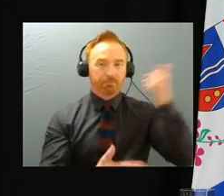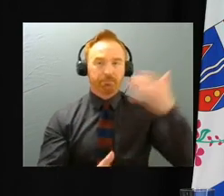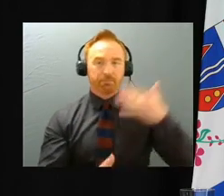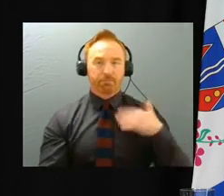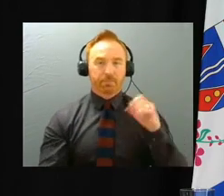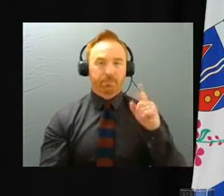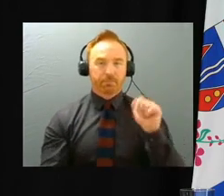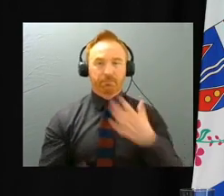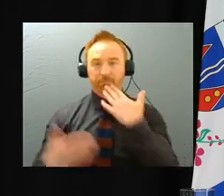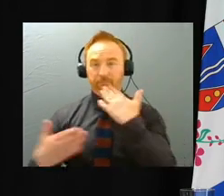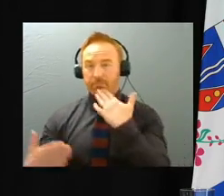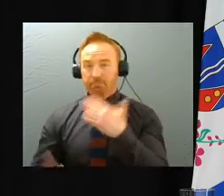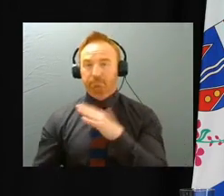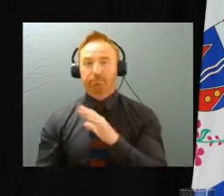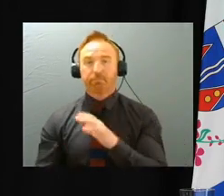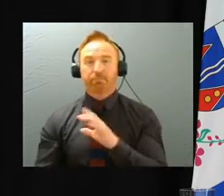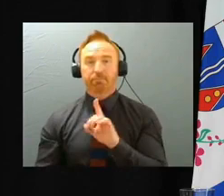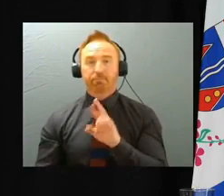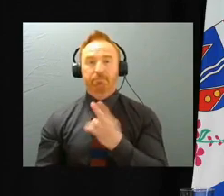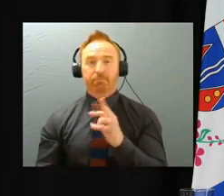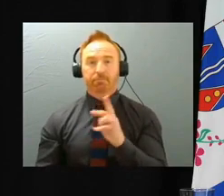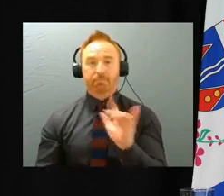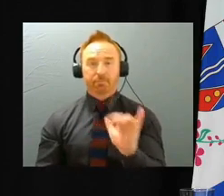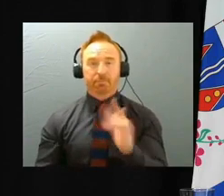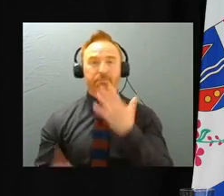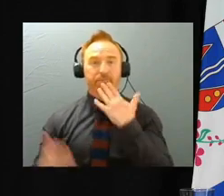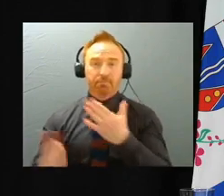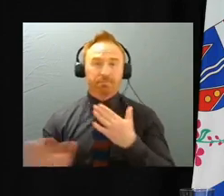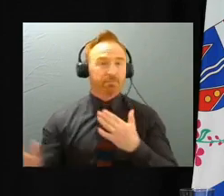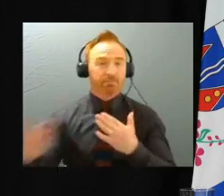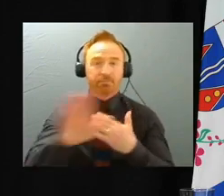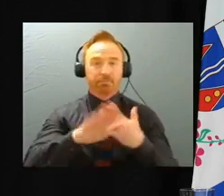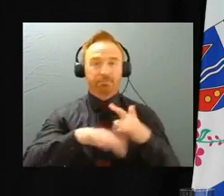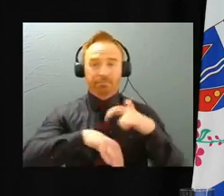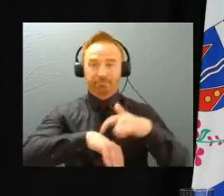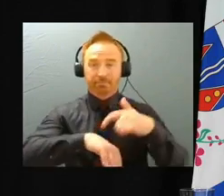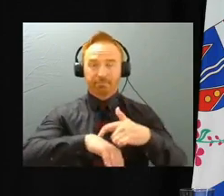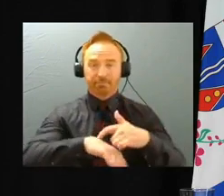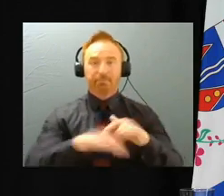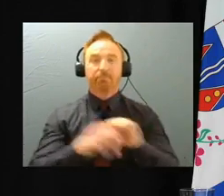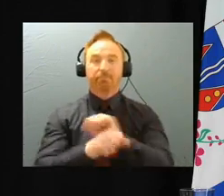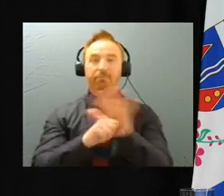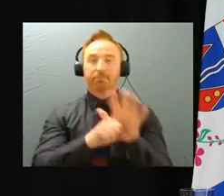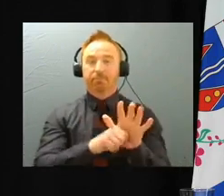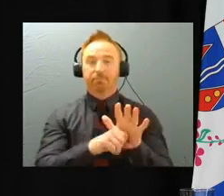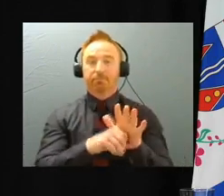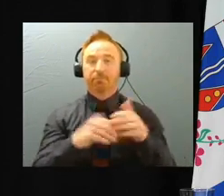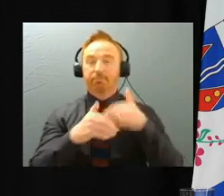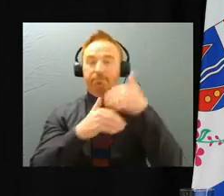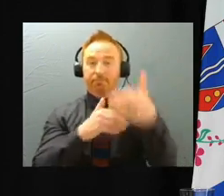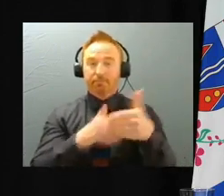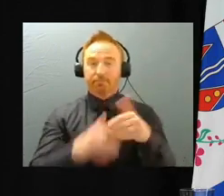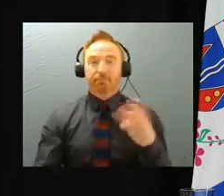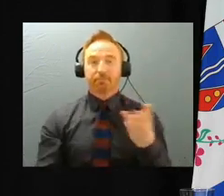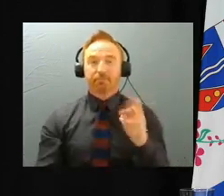you, everyone, for your time today. A reminder that our next COVID-19 update will be Wednesday, July 8th at 2 p.m.